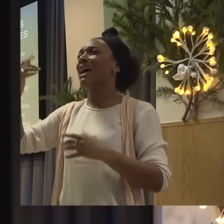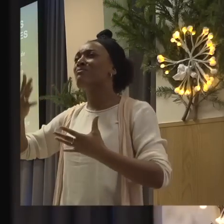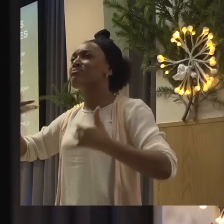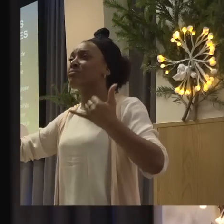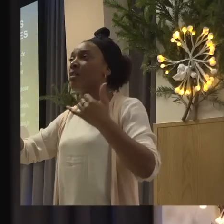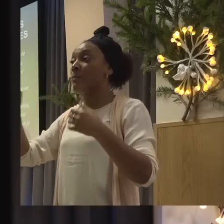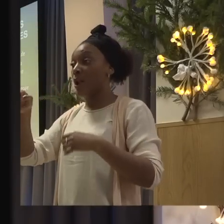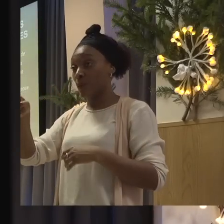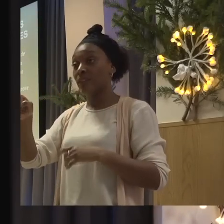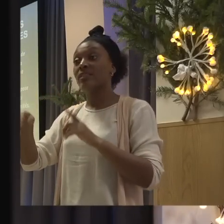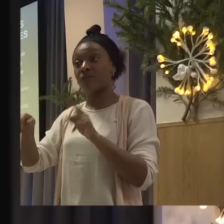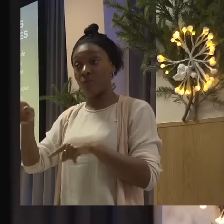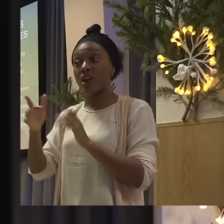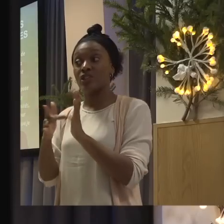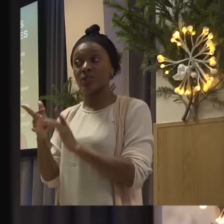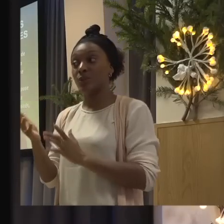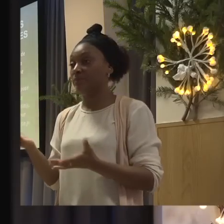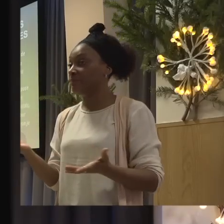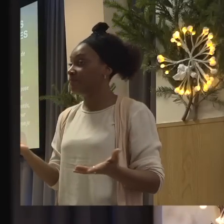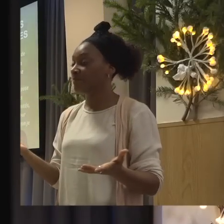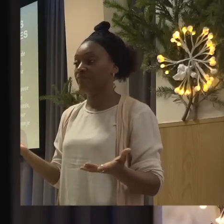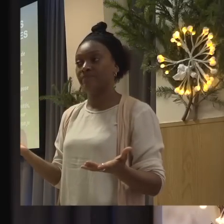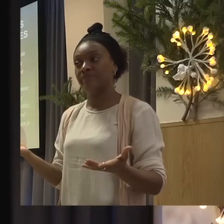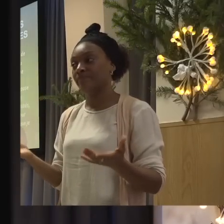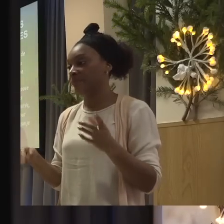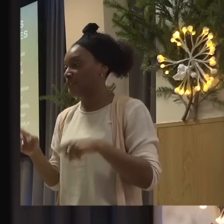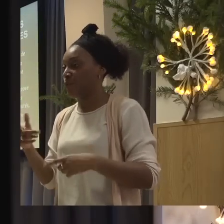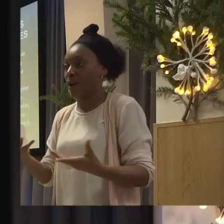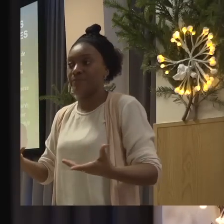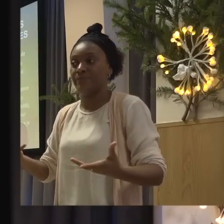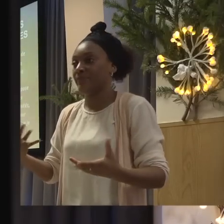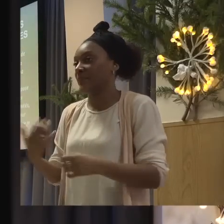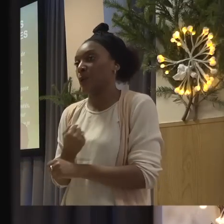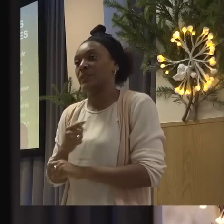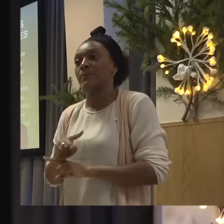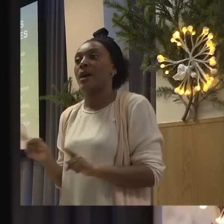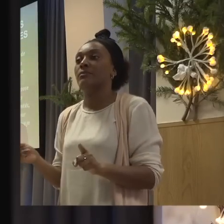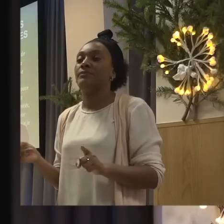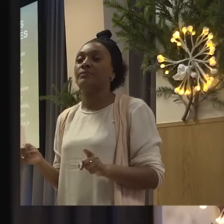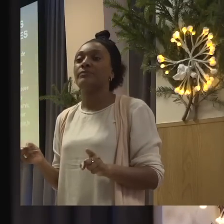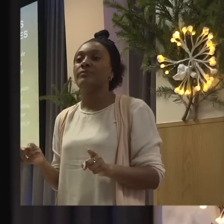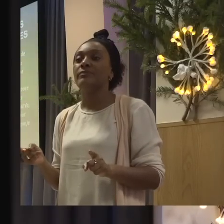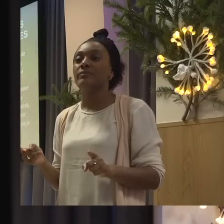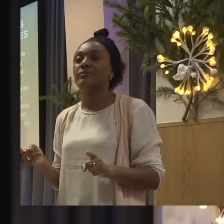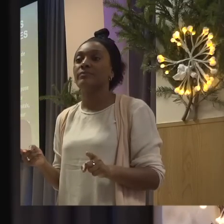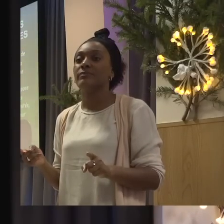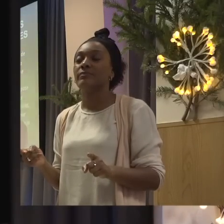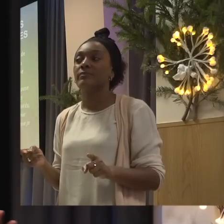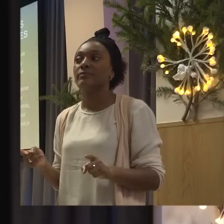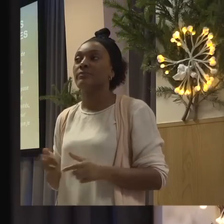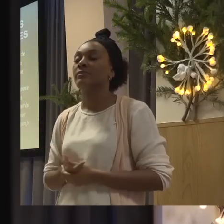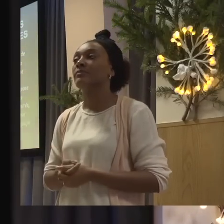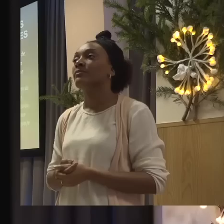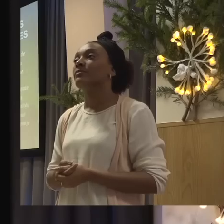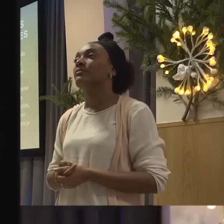ne pas obtenir devant les hommes ce qu'il voulait obtenir d'eux. Alors, est-ce que,